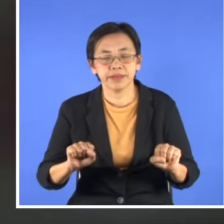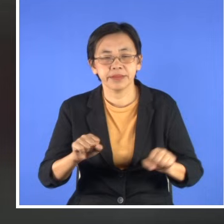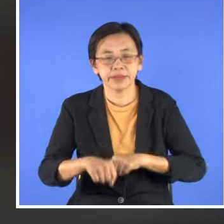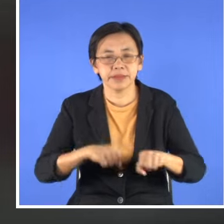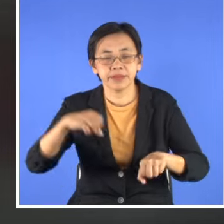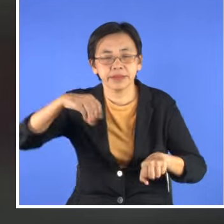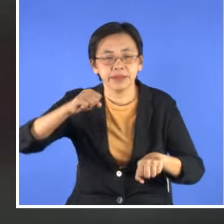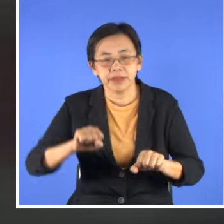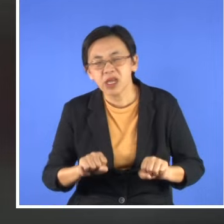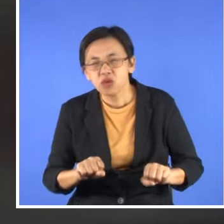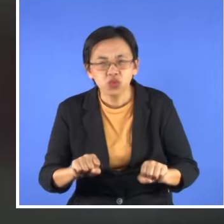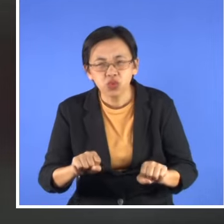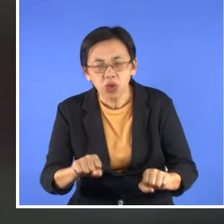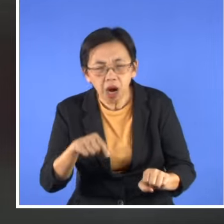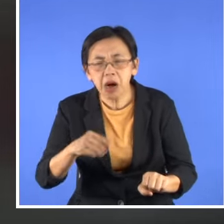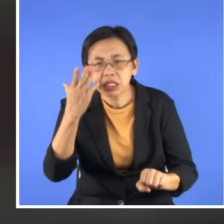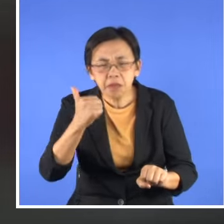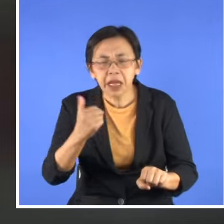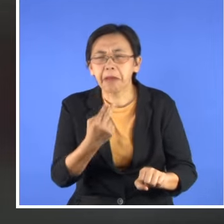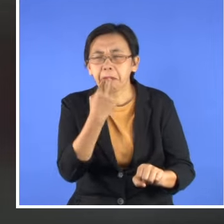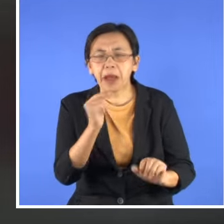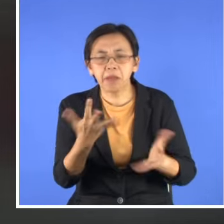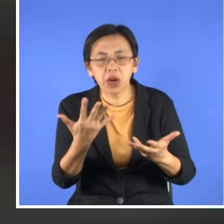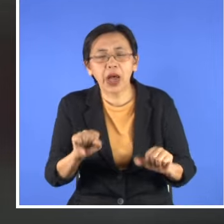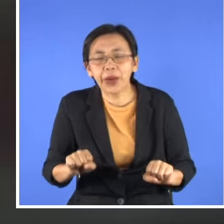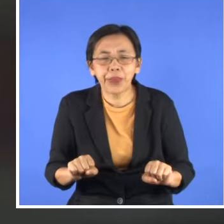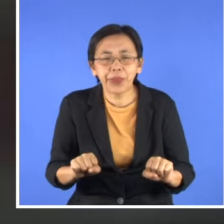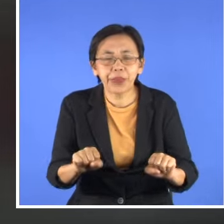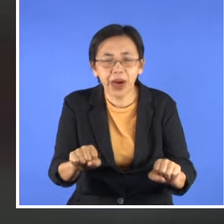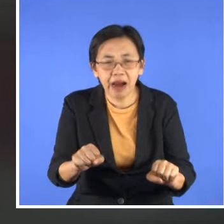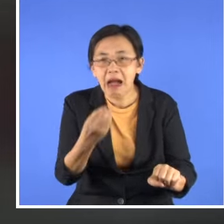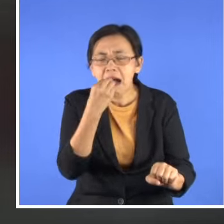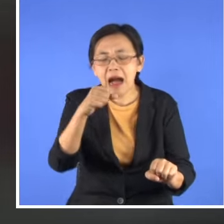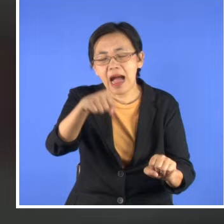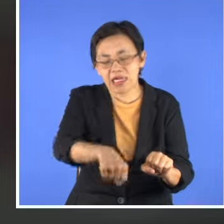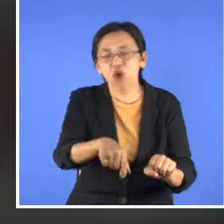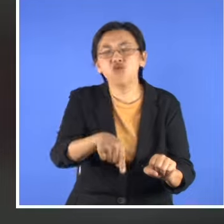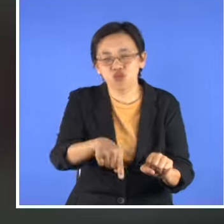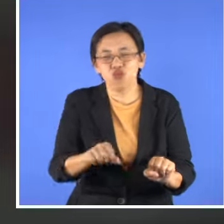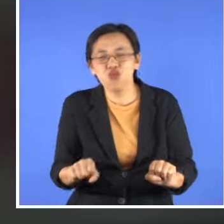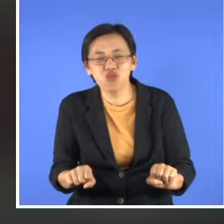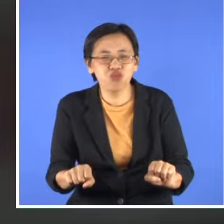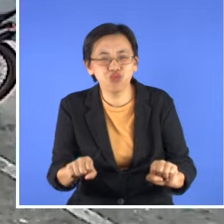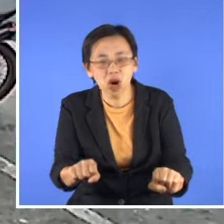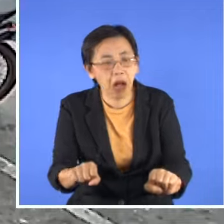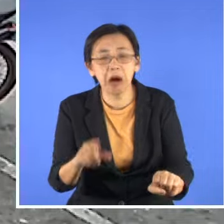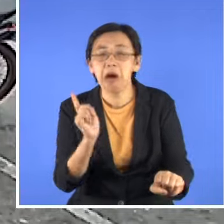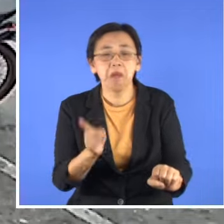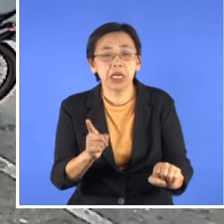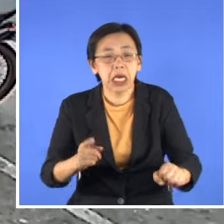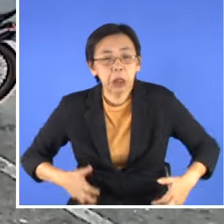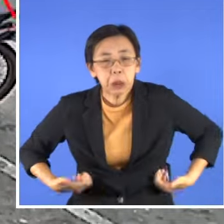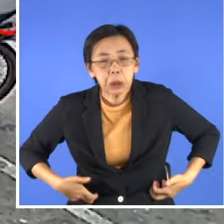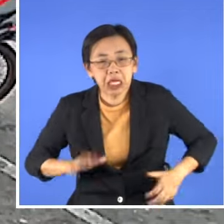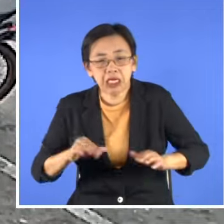หมดผ่านหน้าบริเวณหน้าพระปรางสามยอดเนี่ยแล้วก็ที่รถก็มีถุงอาหารเหมือนเดิมเลยนี่นะฮะเหมือนเดิมเลยลิงนับ 10ตัว